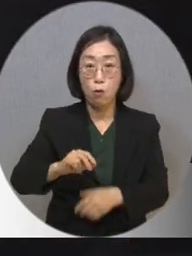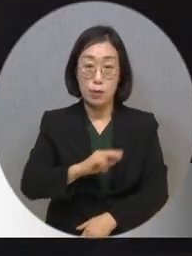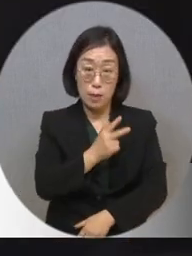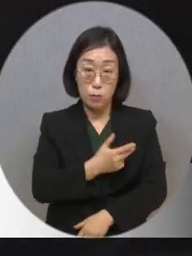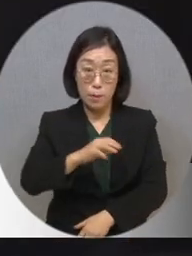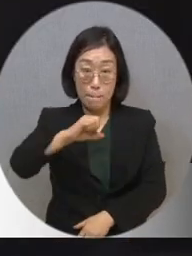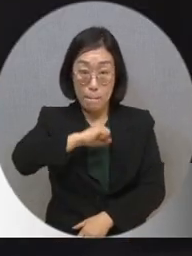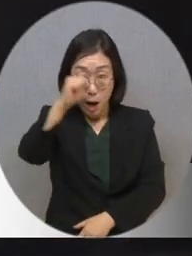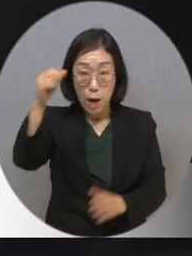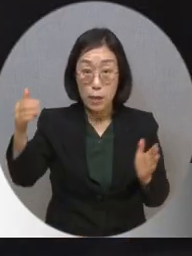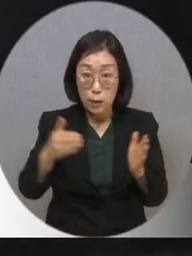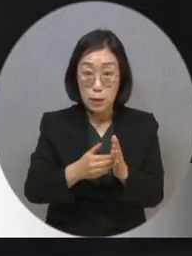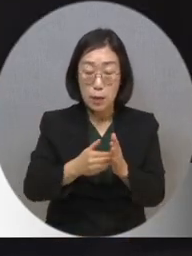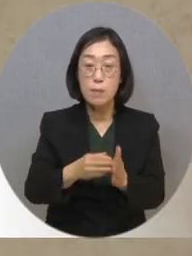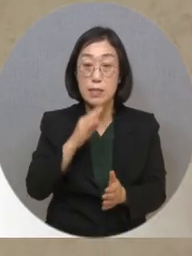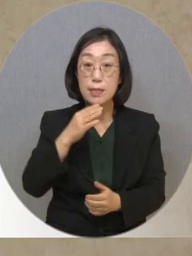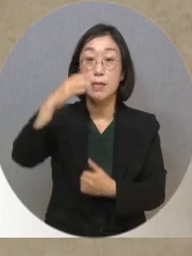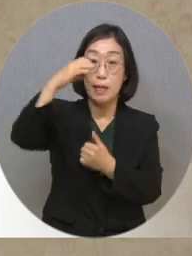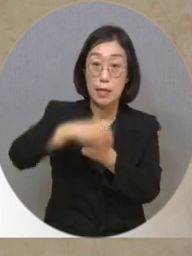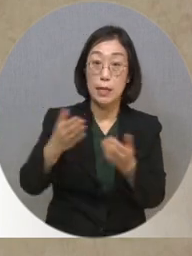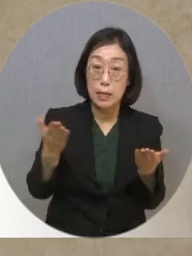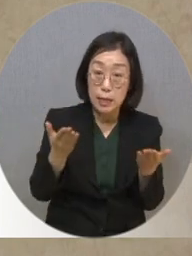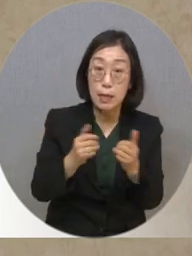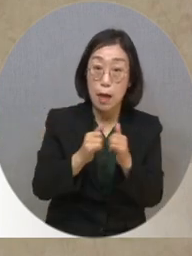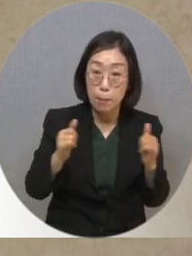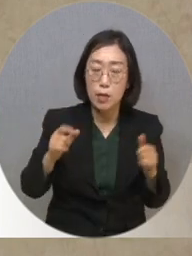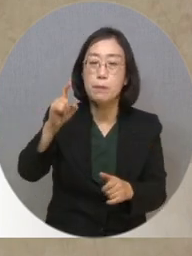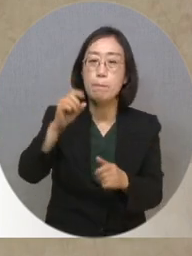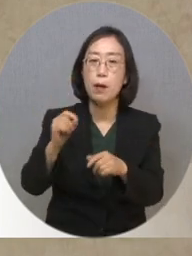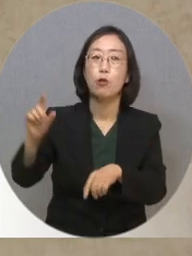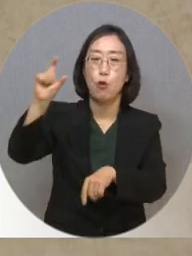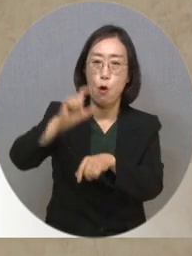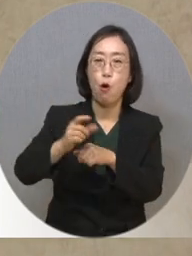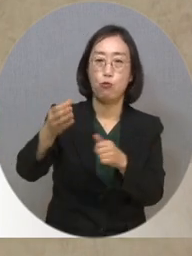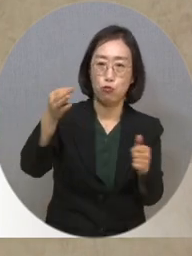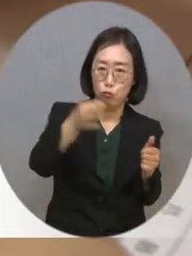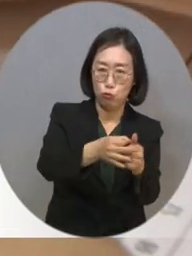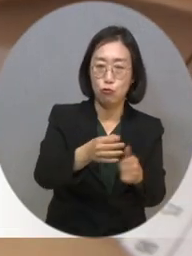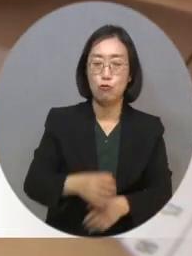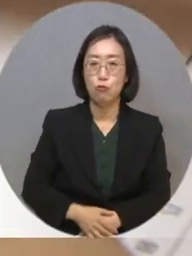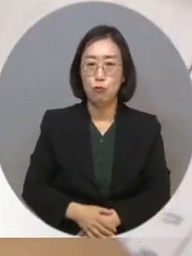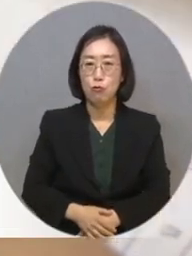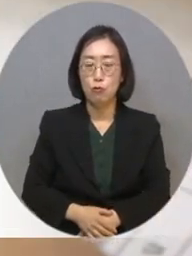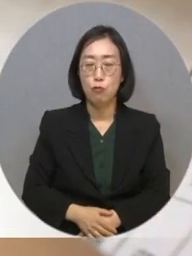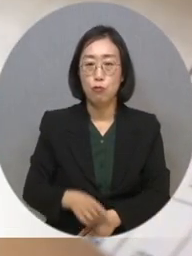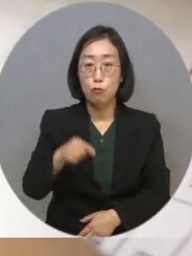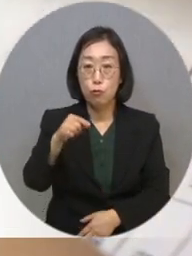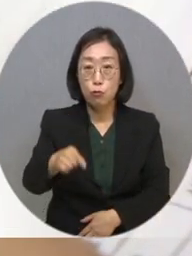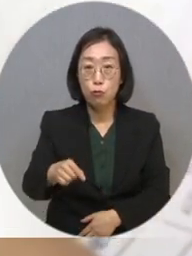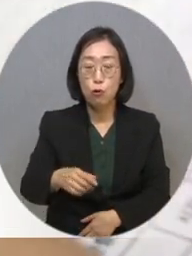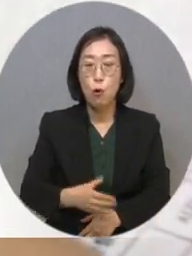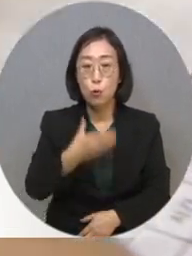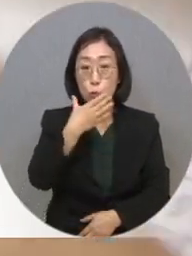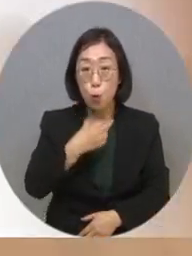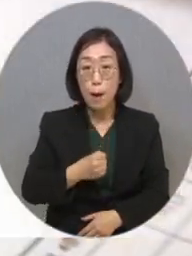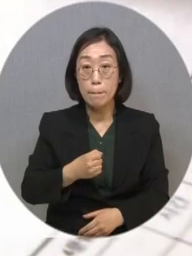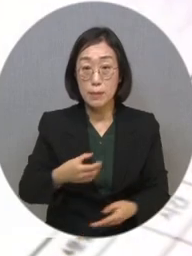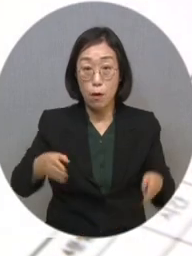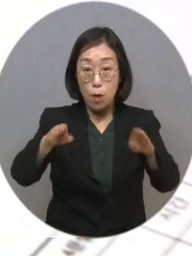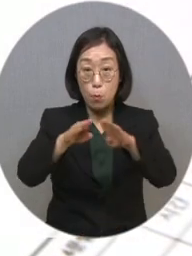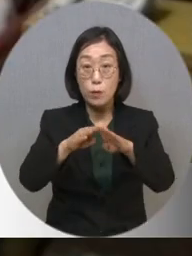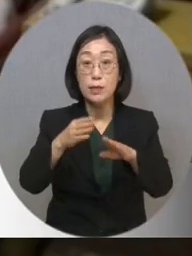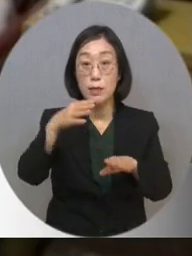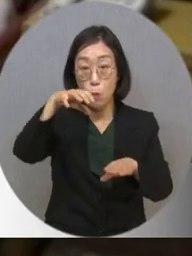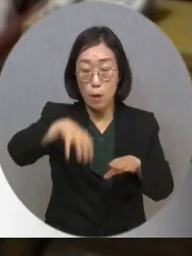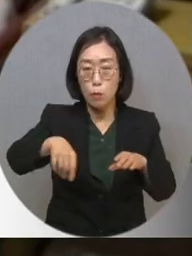건강 사업을 전담할 경우 10만 원을 추가로 지급합니다 현재 서울시내 종합사회 복지관은 100개에 달하지만